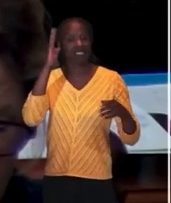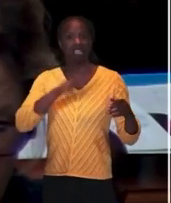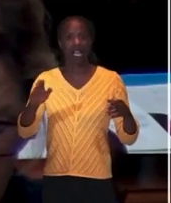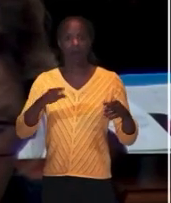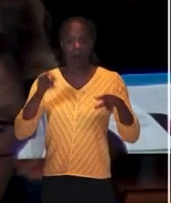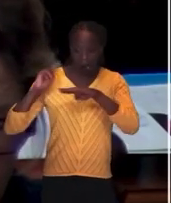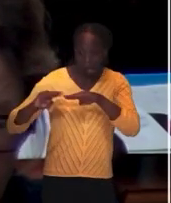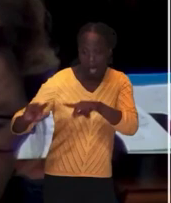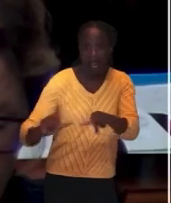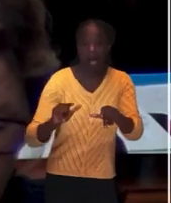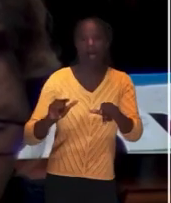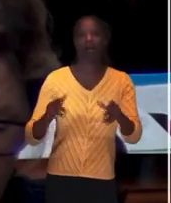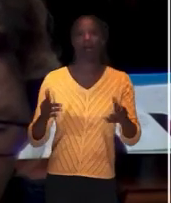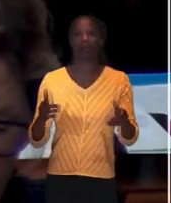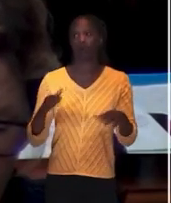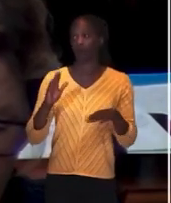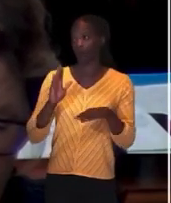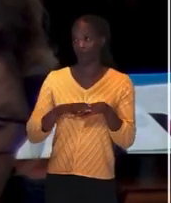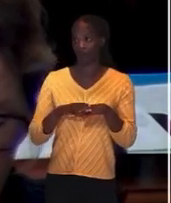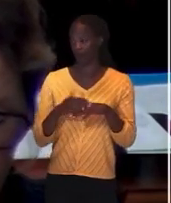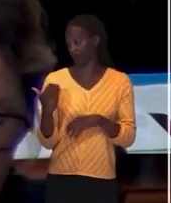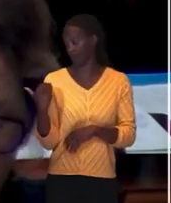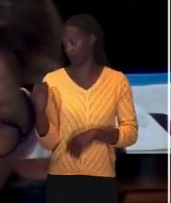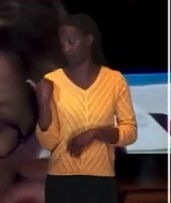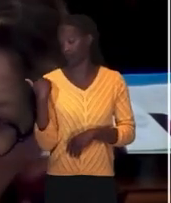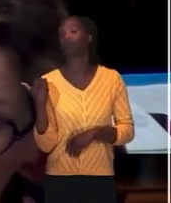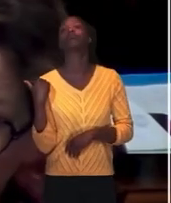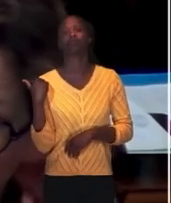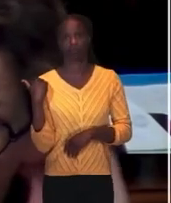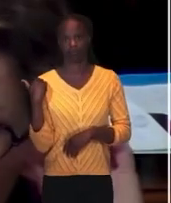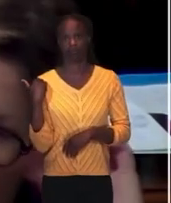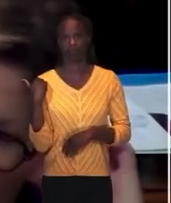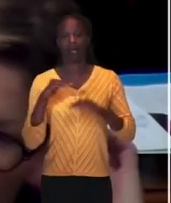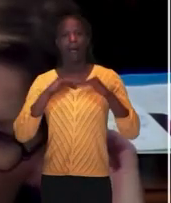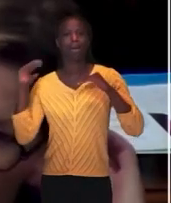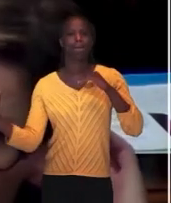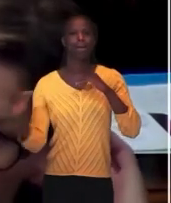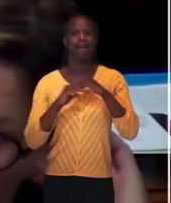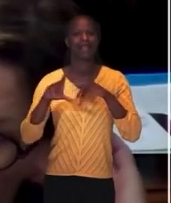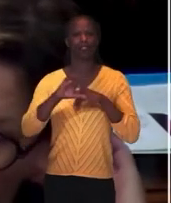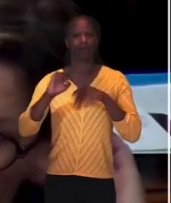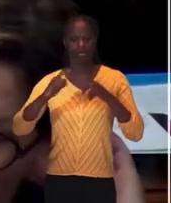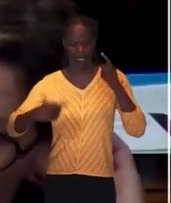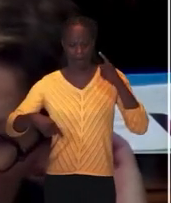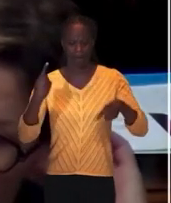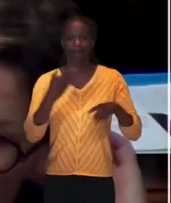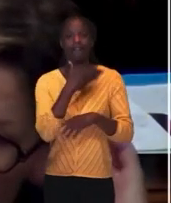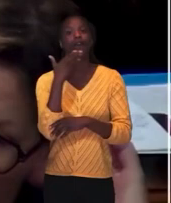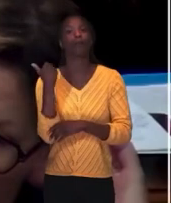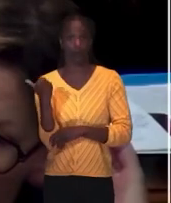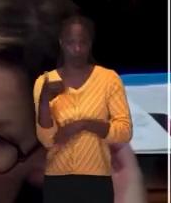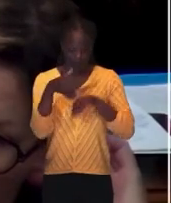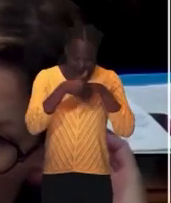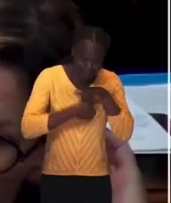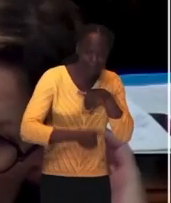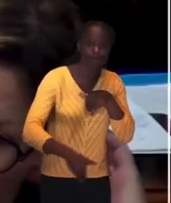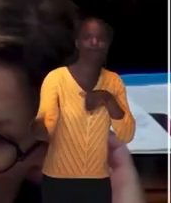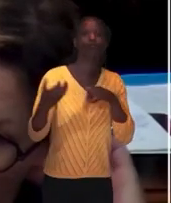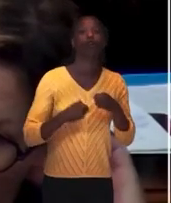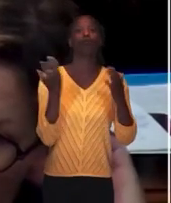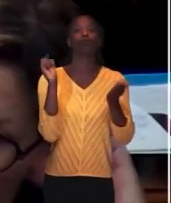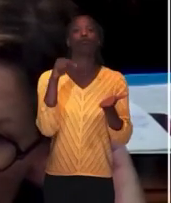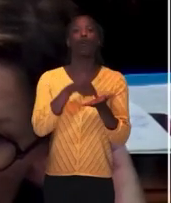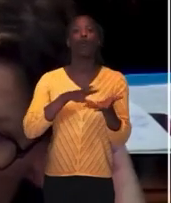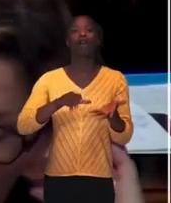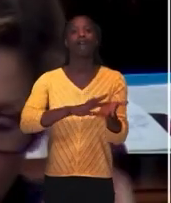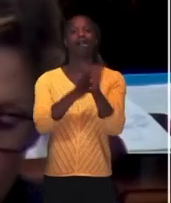vous ne reconnaissez pas ce succès, le dernier en date sera évidemment la place Gambetta. Quid à l'avenir, et Dieu sait qu'il en existe, je pourrais les énumérer. C'est un